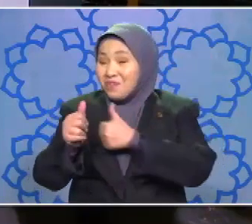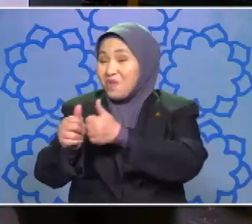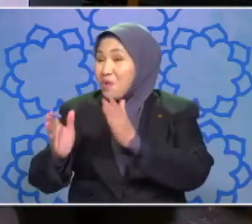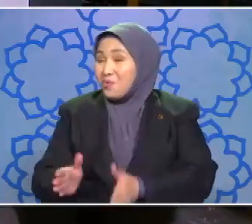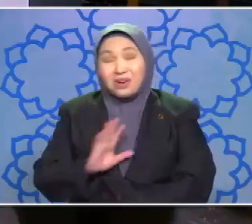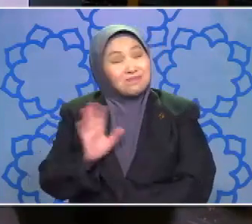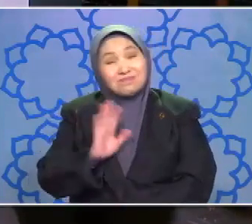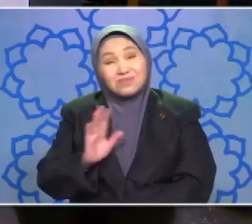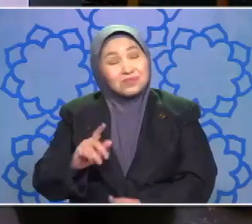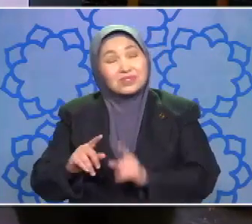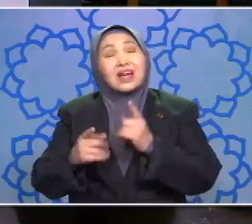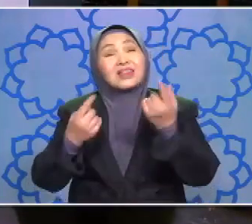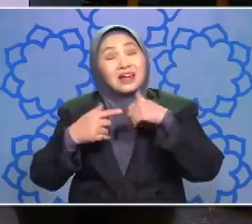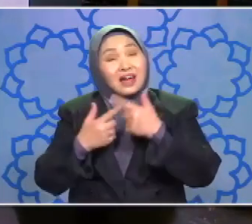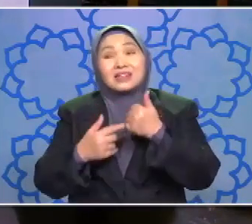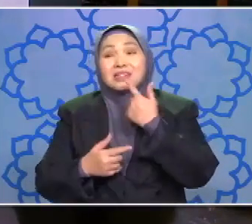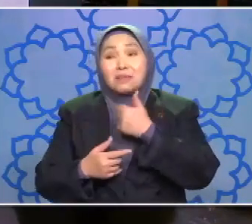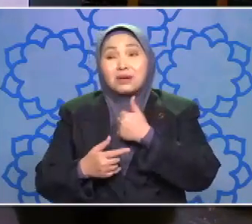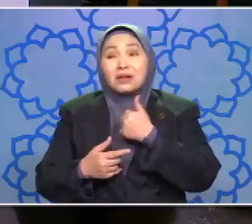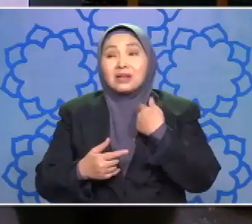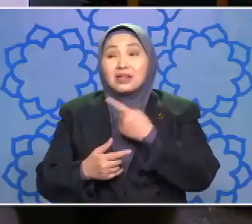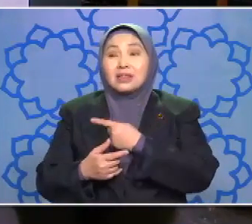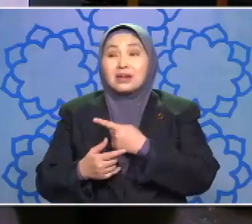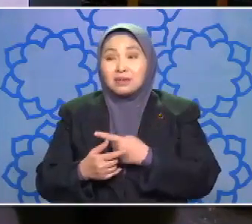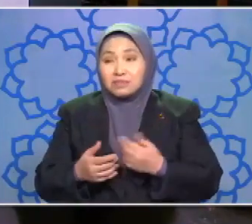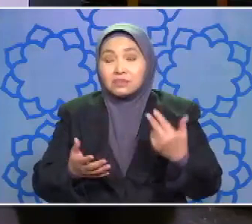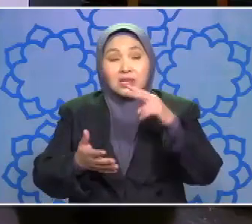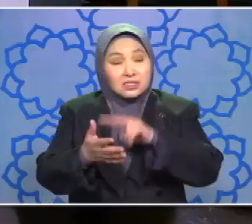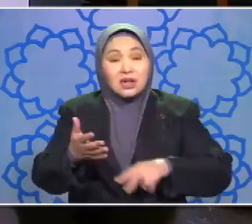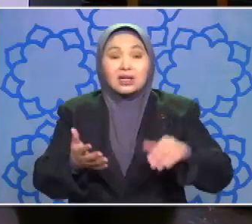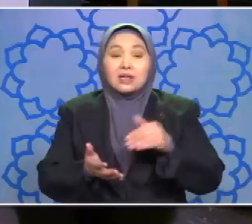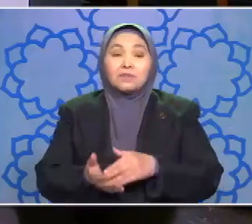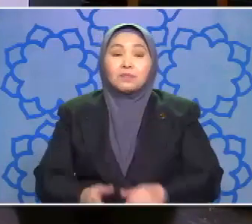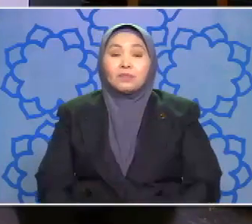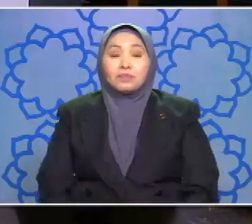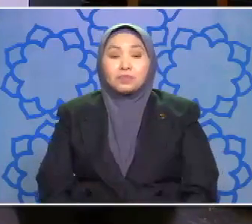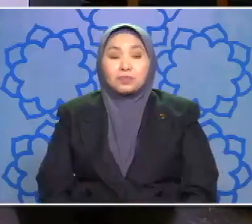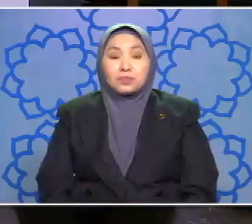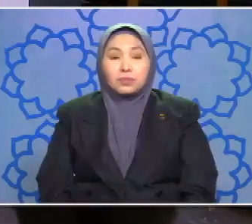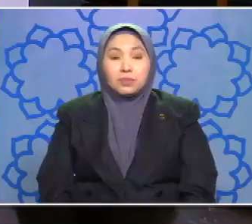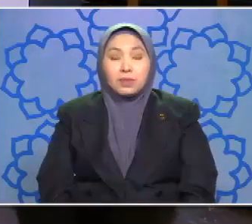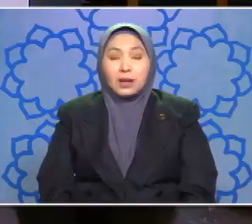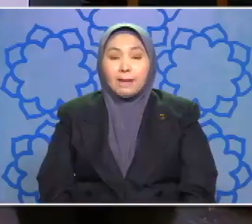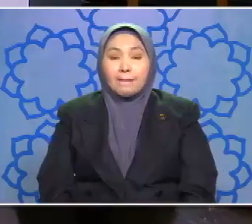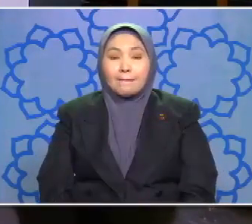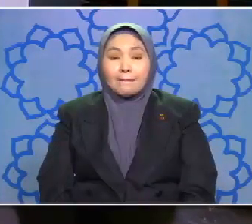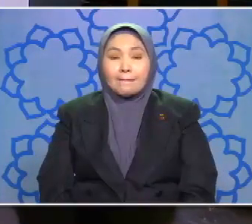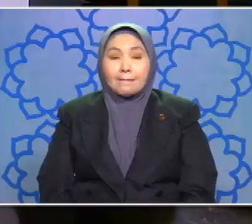Ayat 53 menjawab, kita baca sekali lagi insya-Allah. Terima kasih Ustaz, ya. Sebut pasal follower tadi Ustaz, ya. Bahaya tak